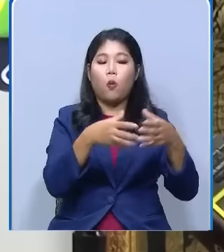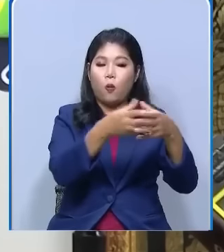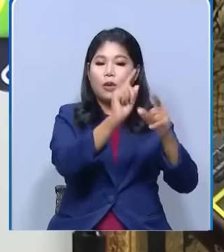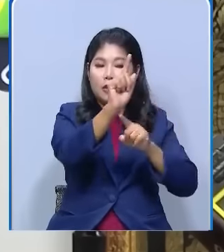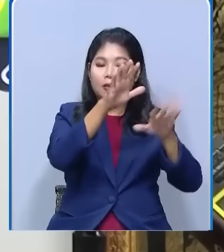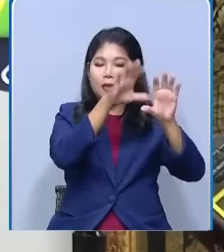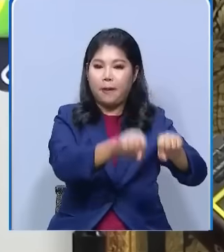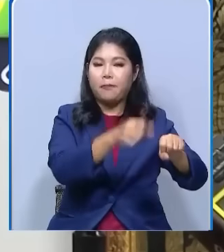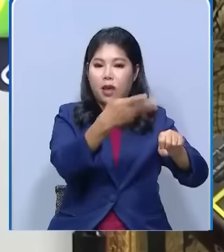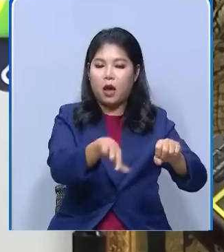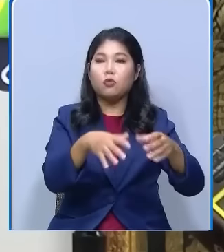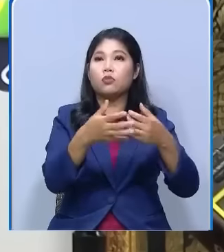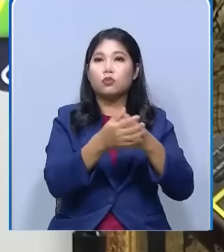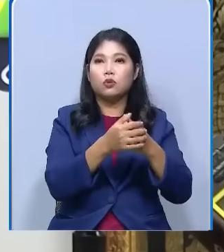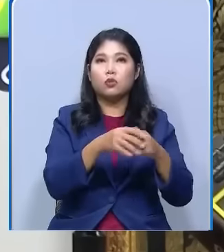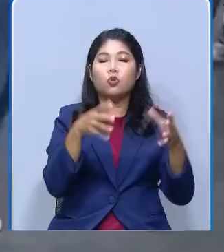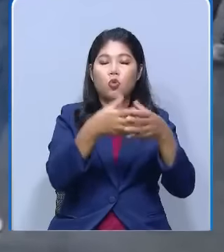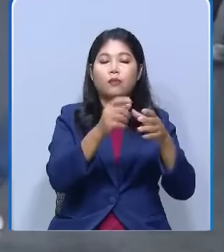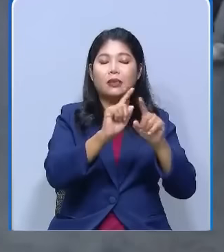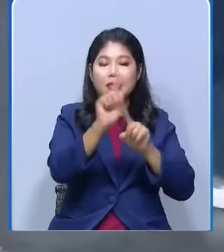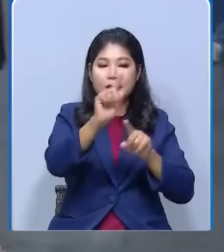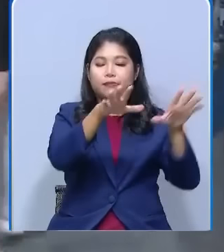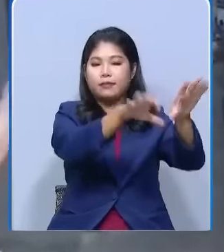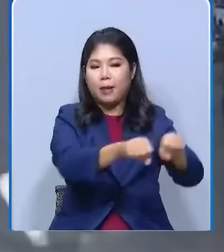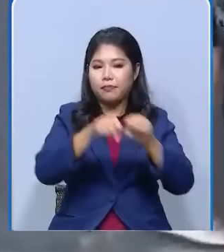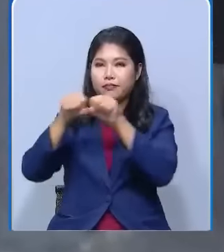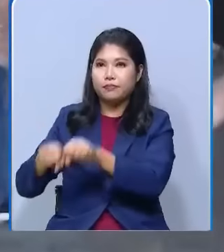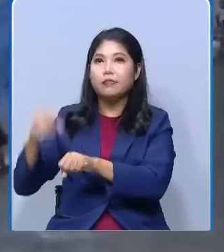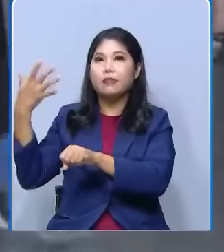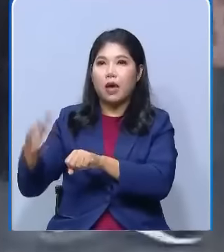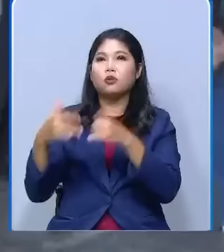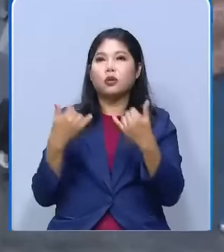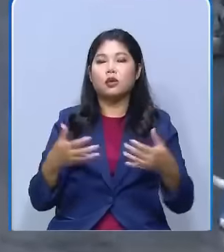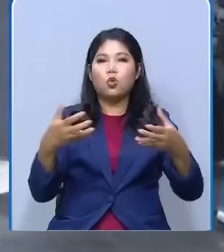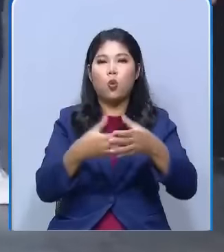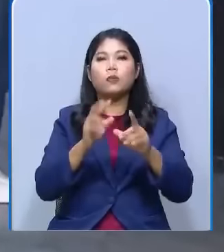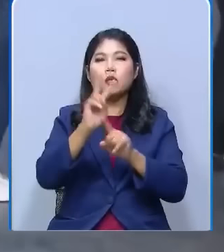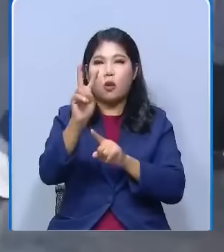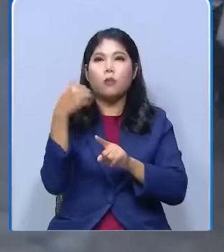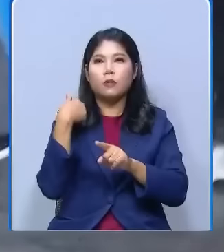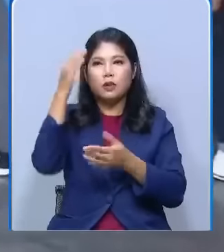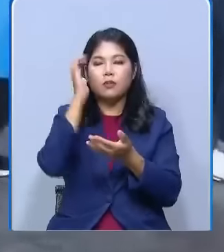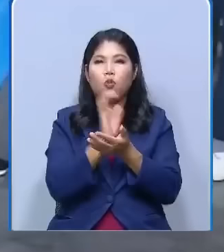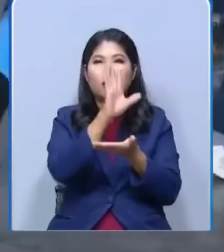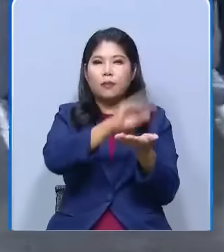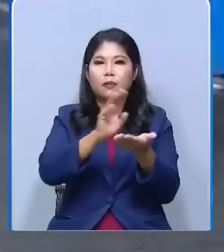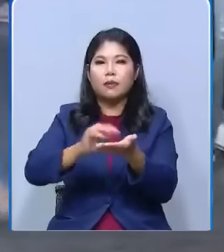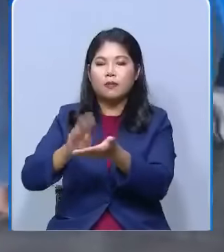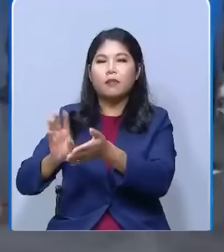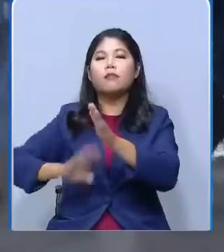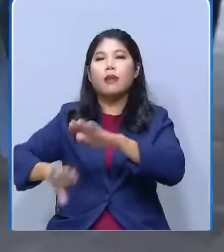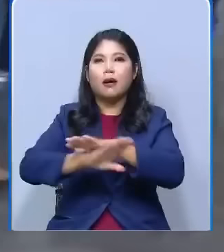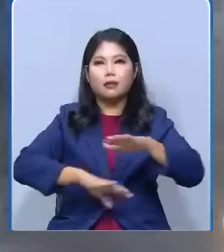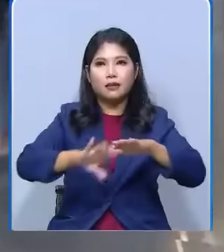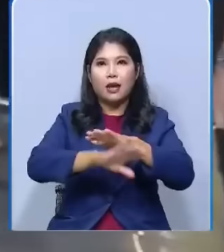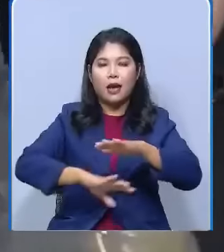ก็คือล็อตแรกเนี่ยที่ส่งไปแล้วเรียบร้อยนะครับนะแล้วก็ตอนนี้ล็อตใหม่พนักงานสอบสวนกำลังอยู่ระหว่างการรวบรวมพยานหลักฐาน